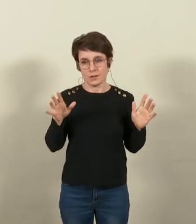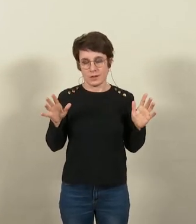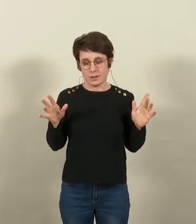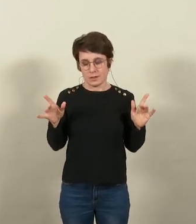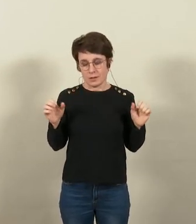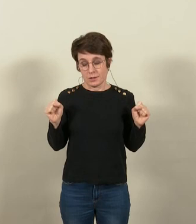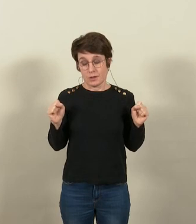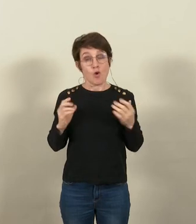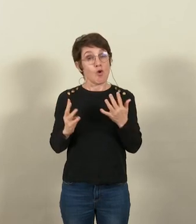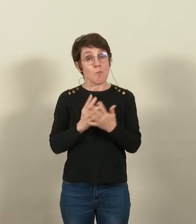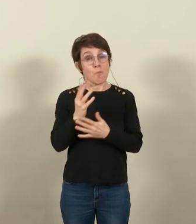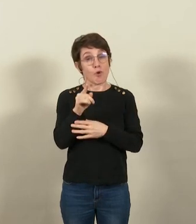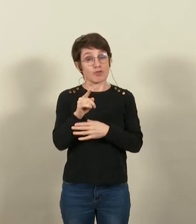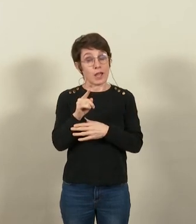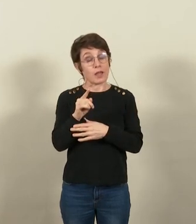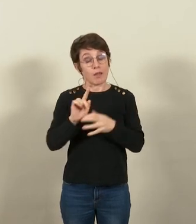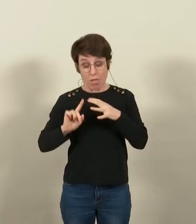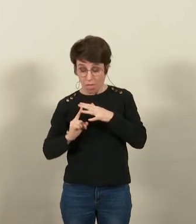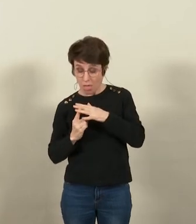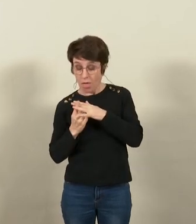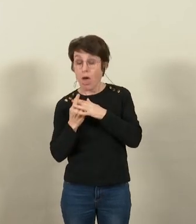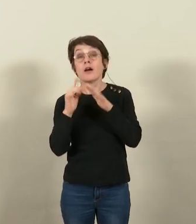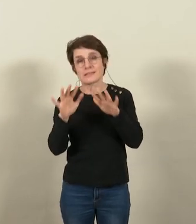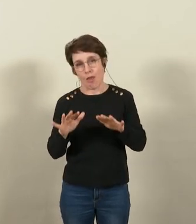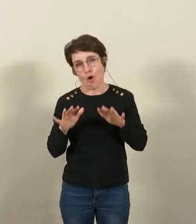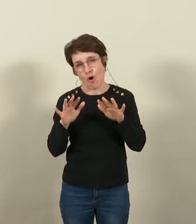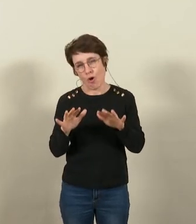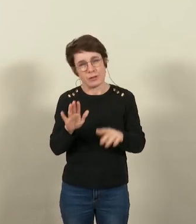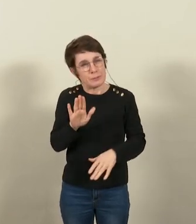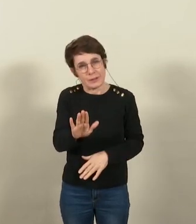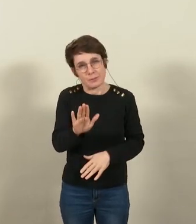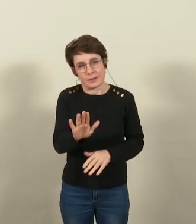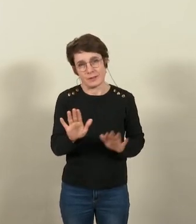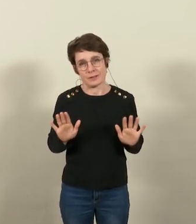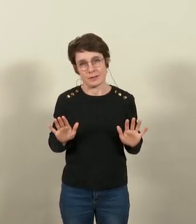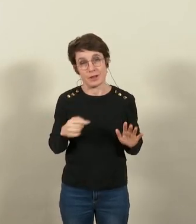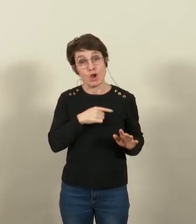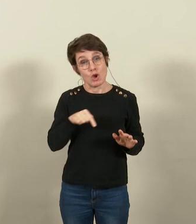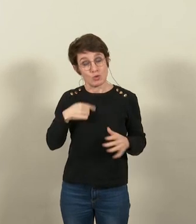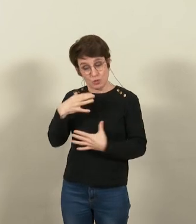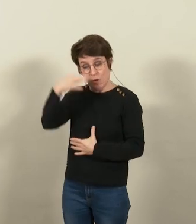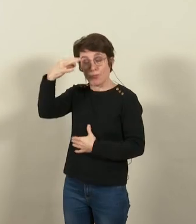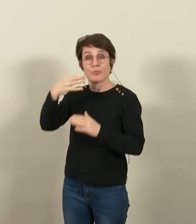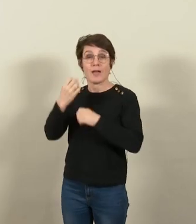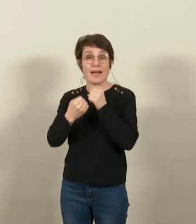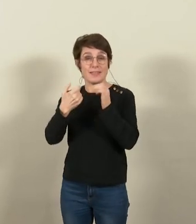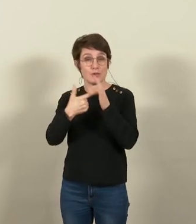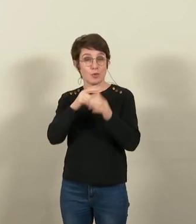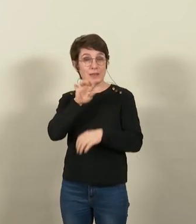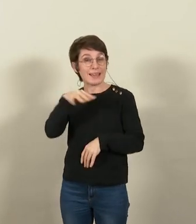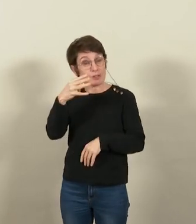ces projets émergent effectivement lentement que quand nous sommes arrivés au responsabilités en 2014 le projet était la